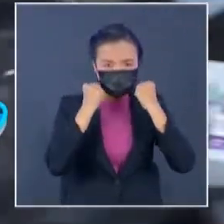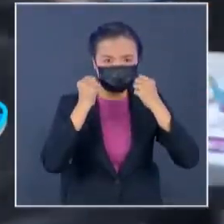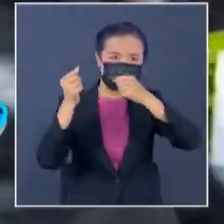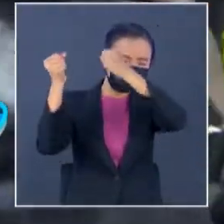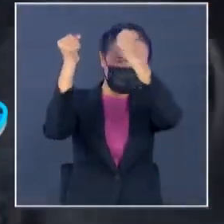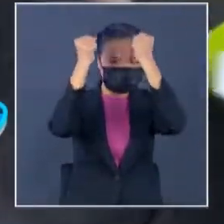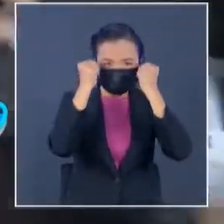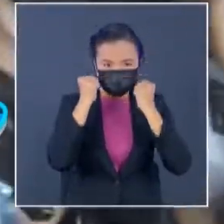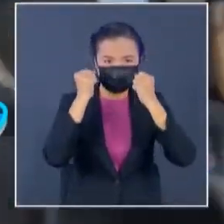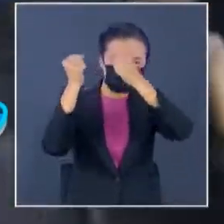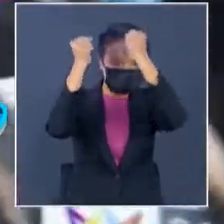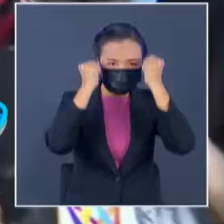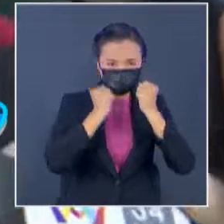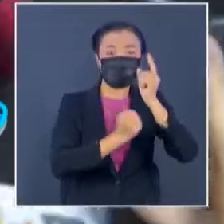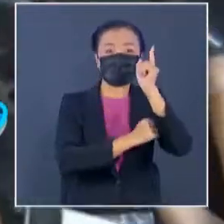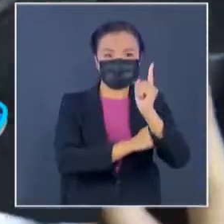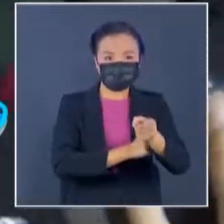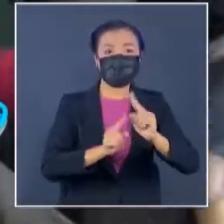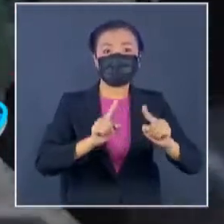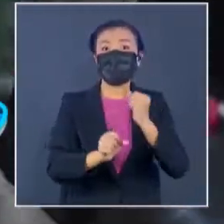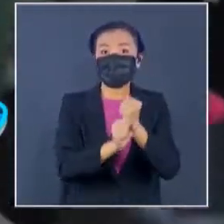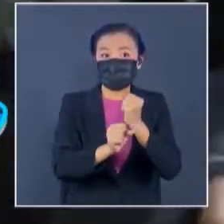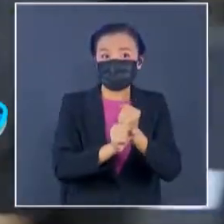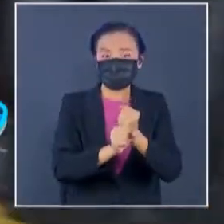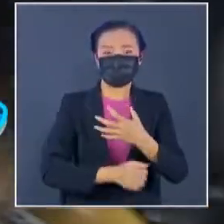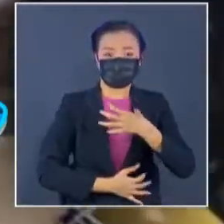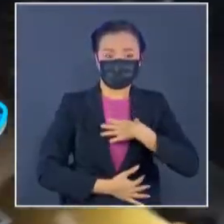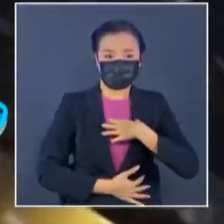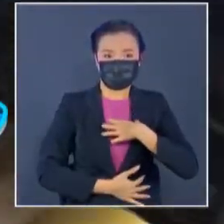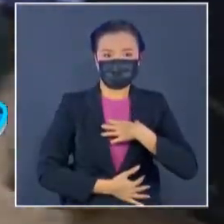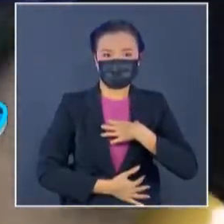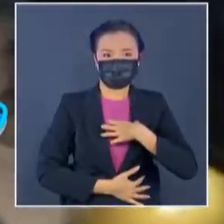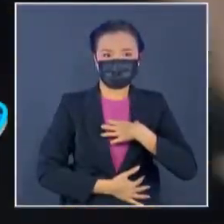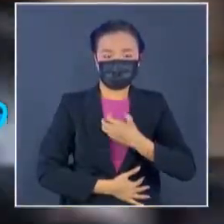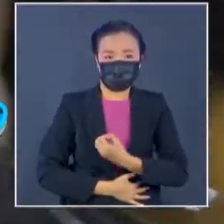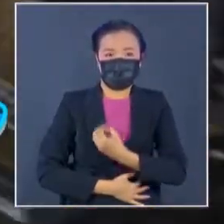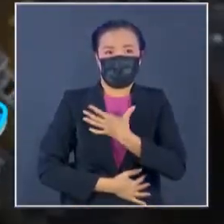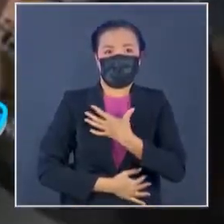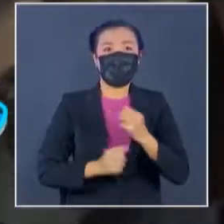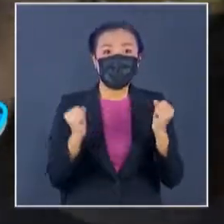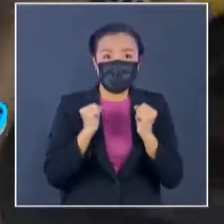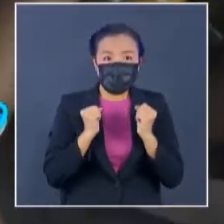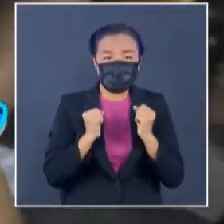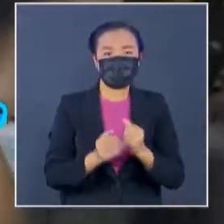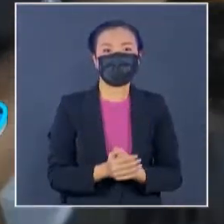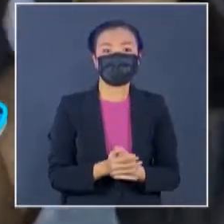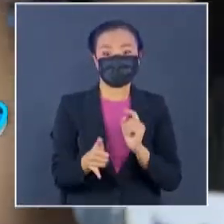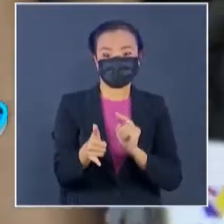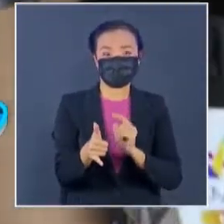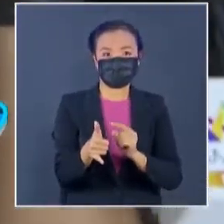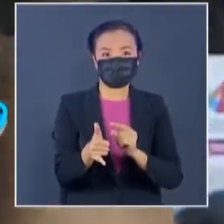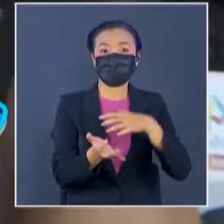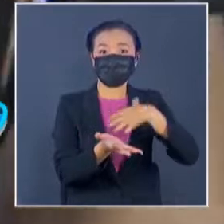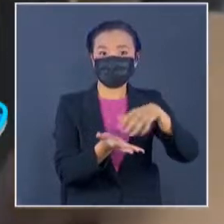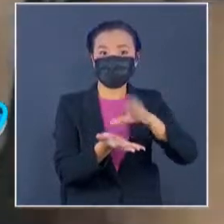คลุมศีรษะผู้ต้องหาจริงครับแต่ว่าที่ทำไปเนี่ยต้องการทำให้ตกใจกลัวเพื่อให้ผู้ต้องหานั้นเปิดเ